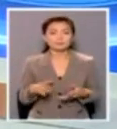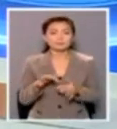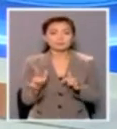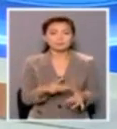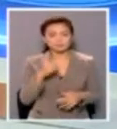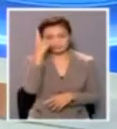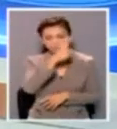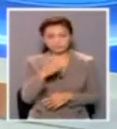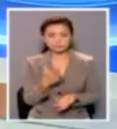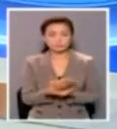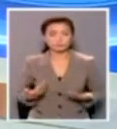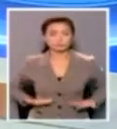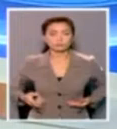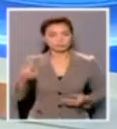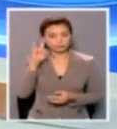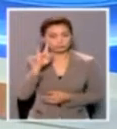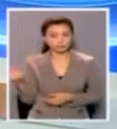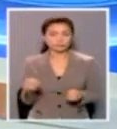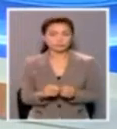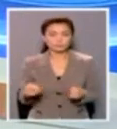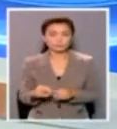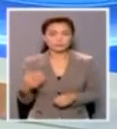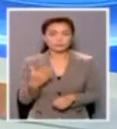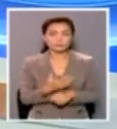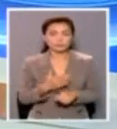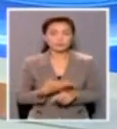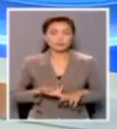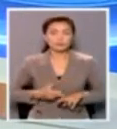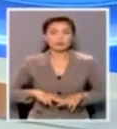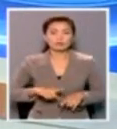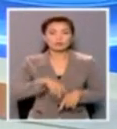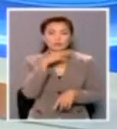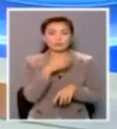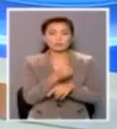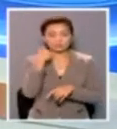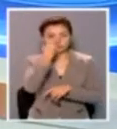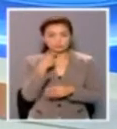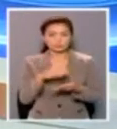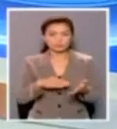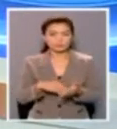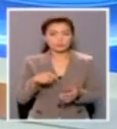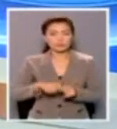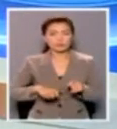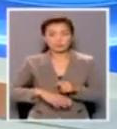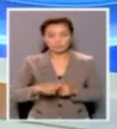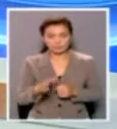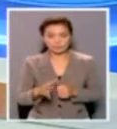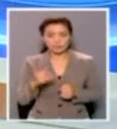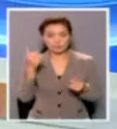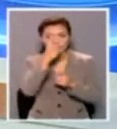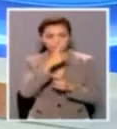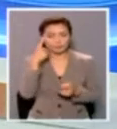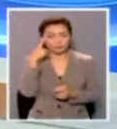делают замечания, но жители не обращают на это внимания. В этой связи ответственные лица снова вышли в рейд. Сделали